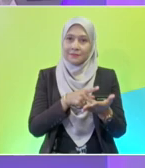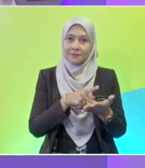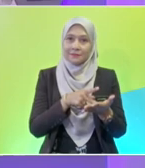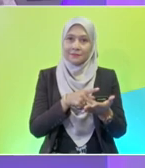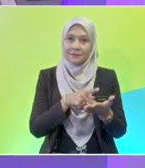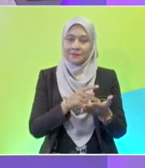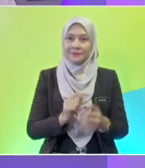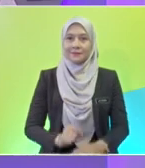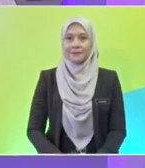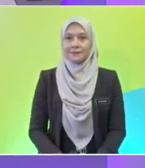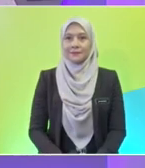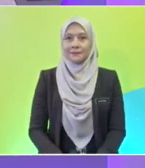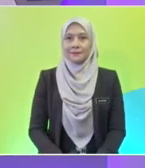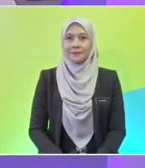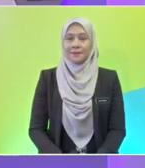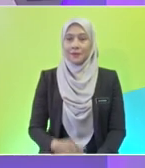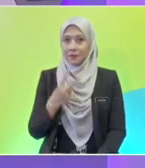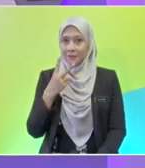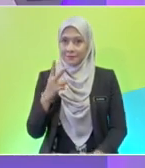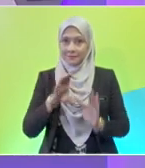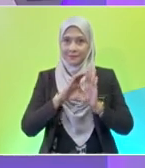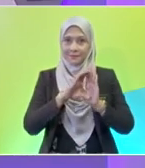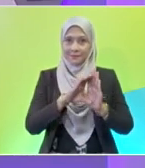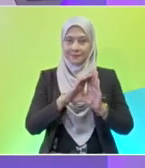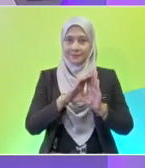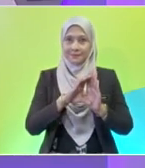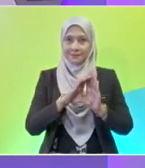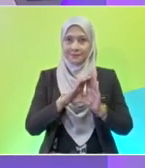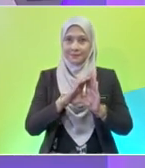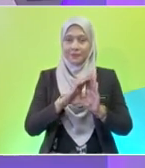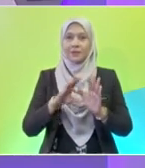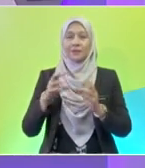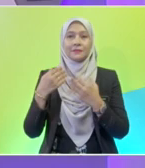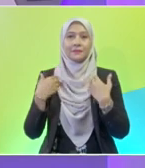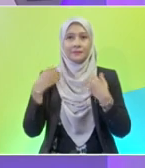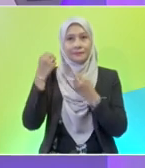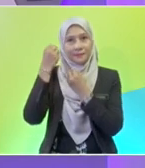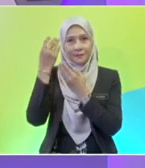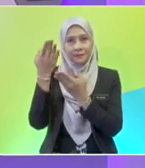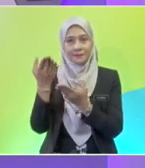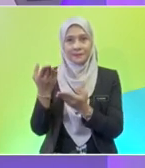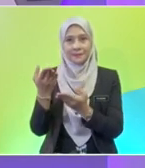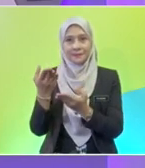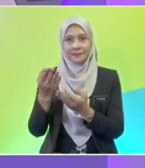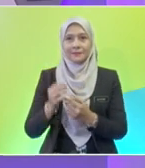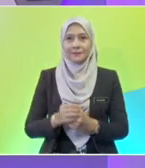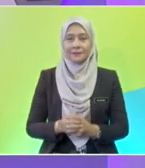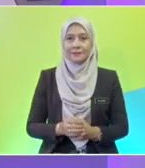penyerahan diberi Maklumat dalam suatu tindak balas dan soalan bertanya